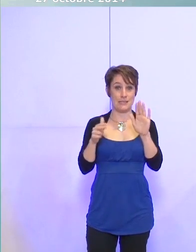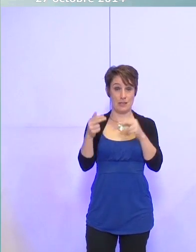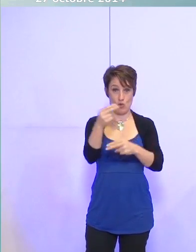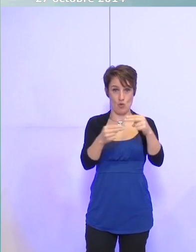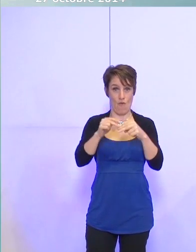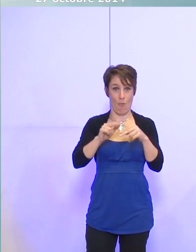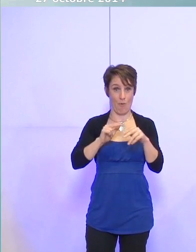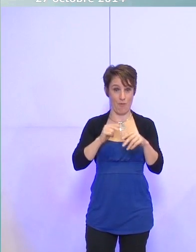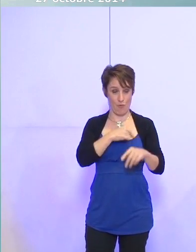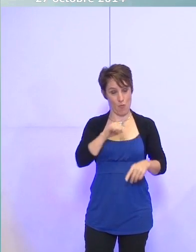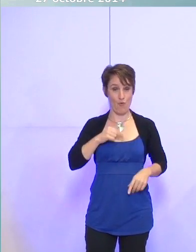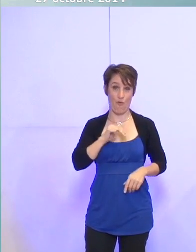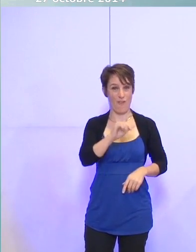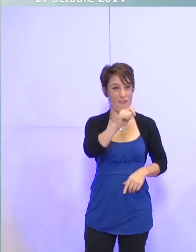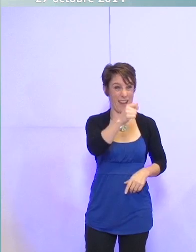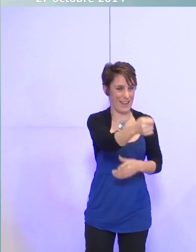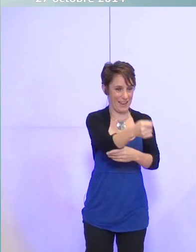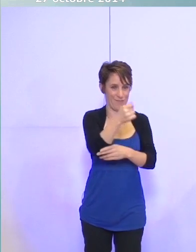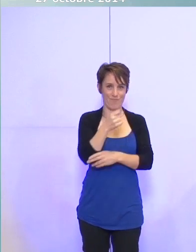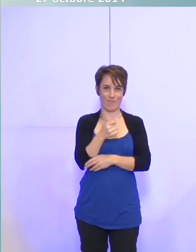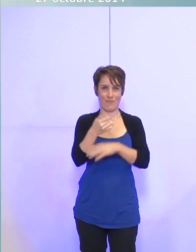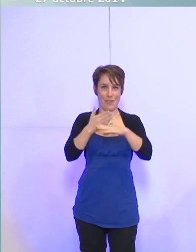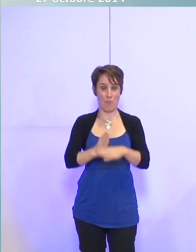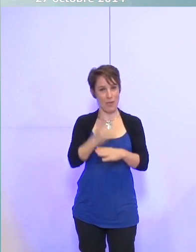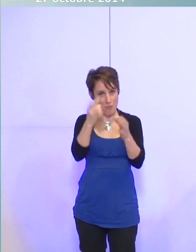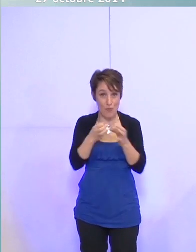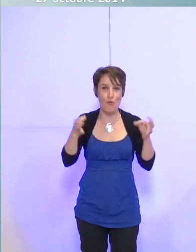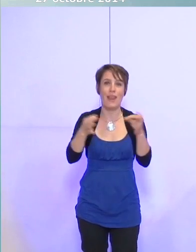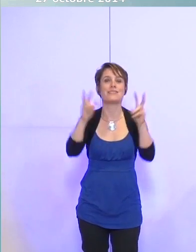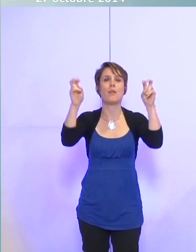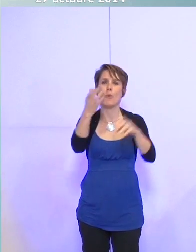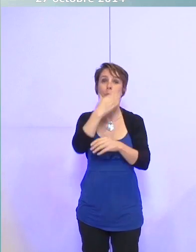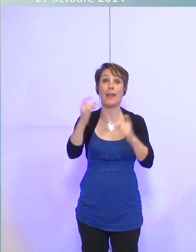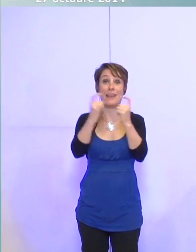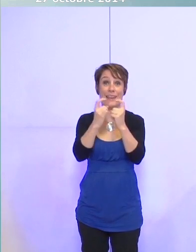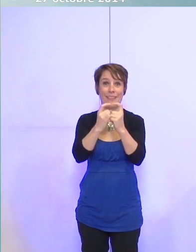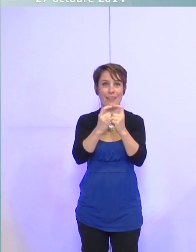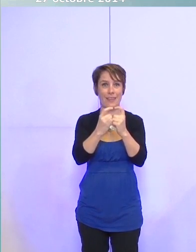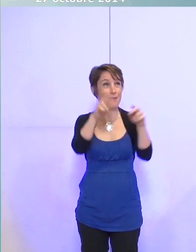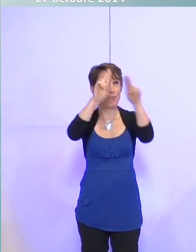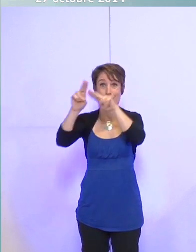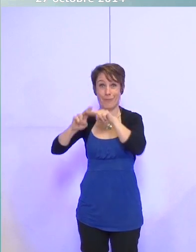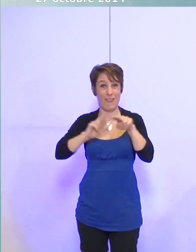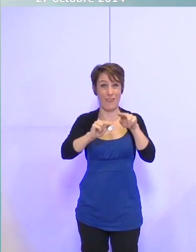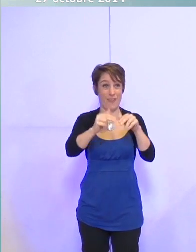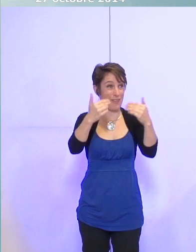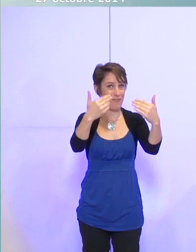clés, puisque l'équipement municipal La Belle Électrique est livré donc à la ville.